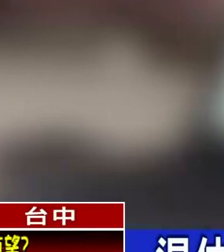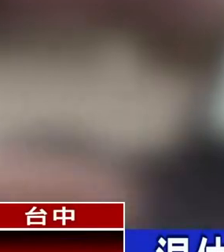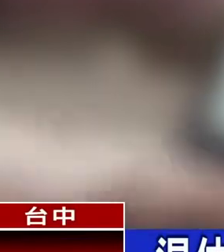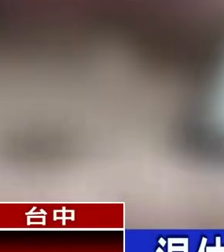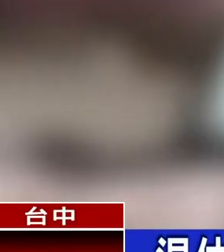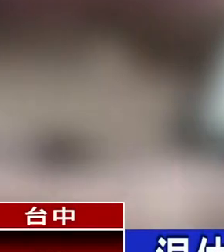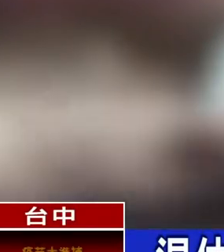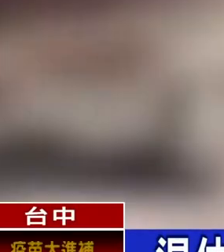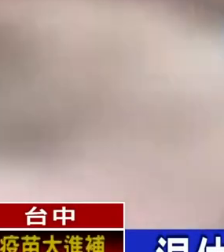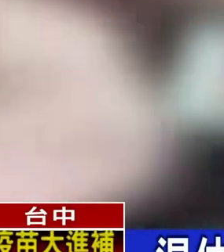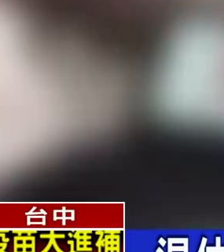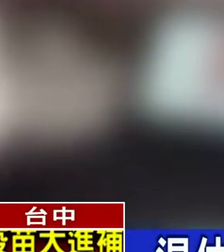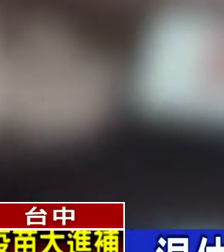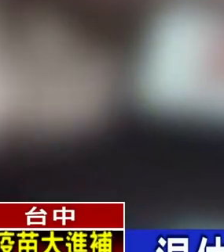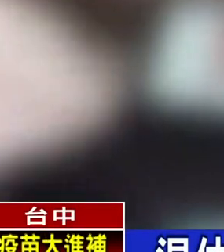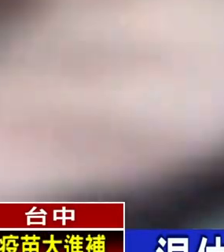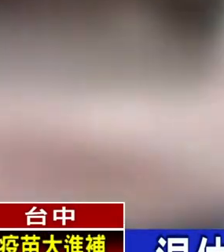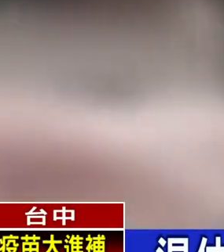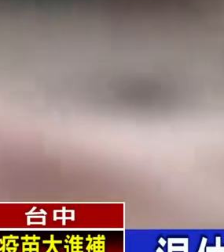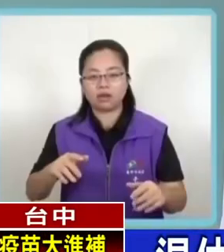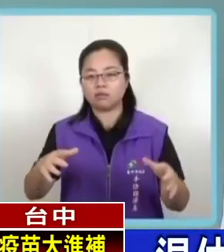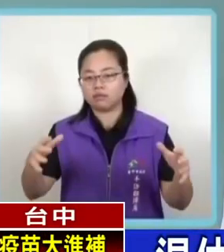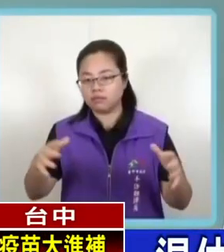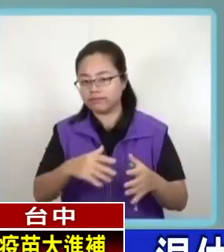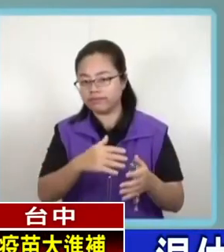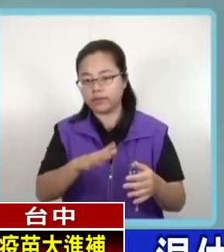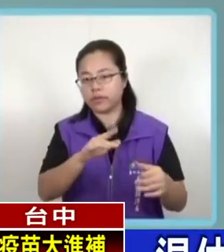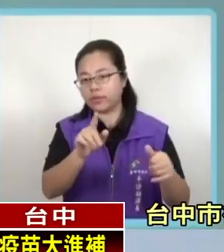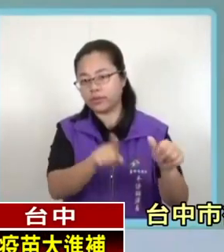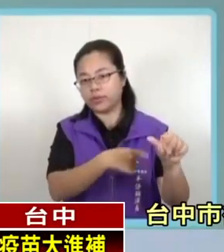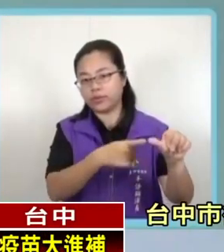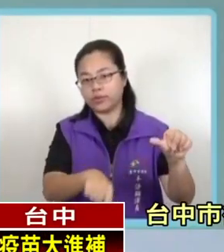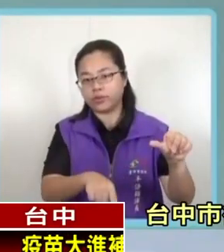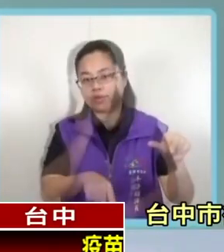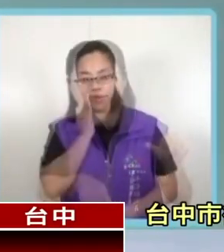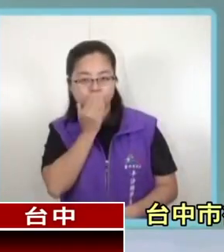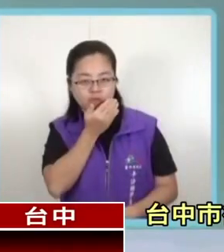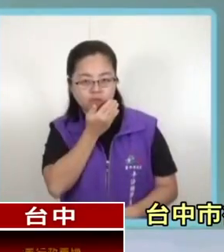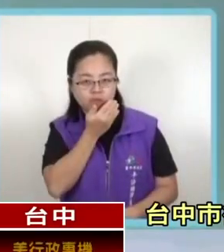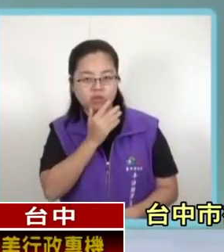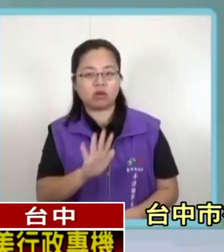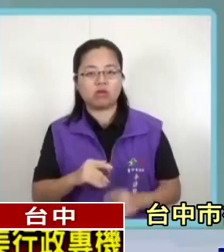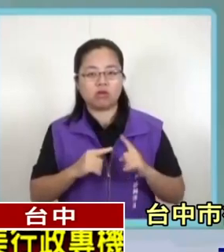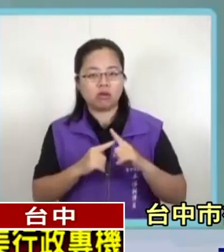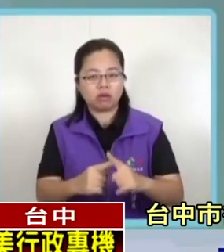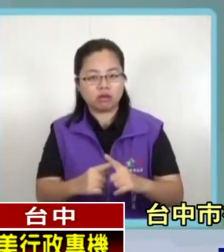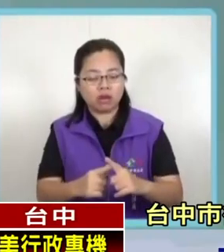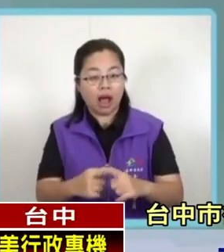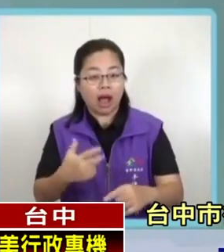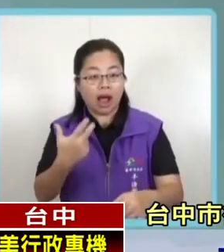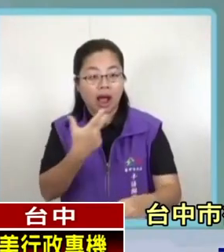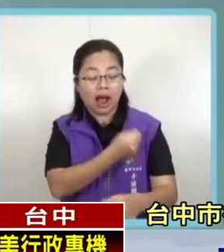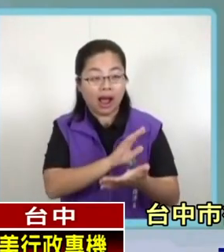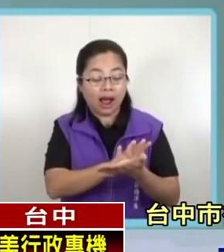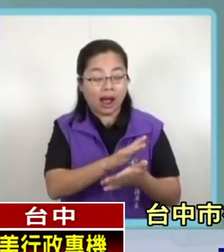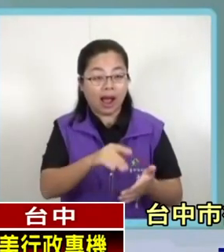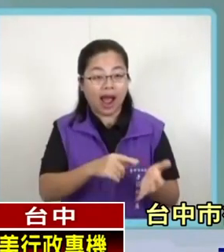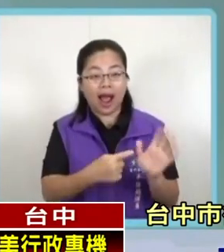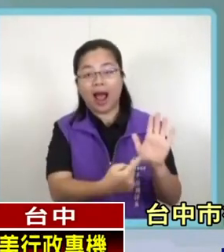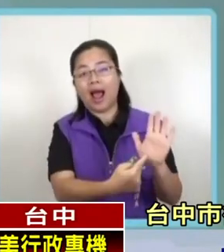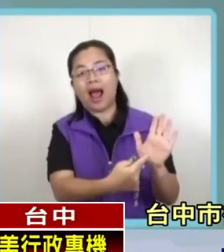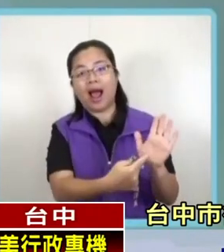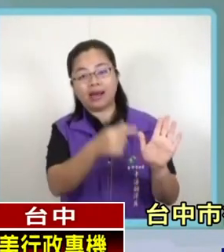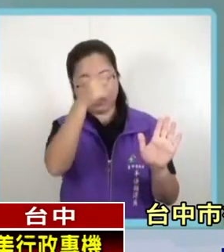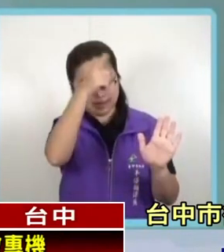验，是否赶紧添购读卡机等设备。 想要闯关的其实不止5例，甚至他打完了以后才拿出黄卡出来说：“哎，